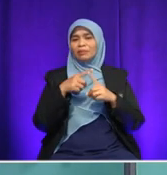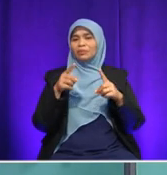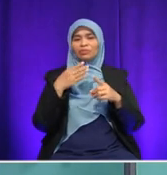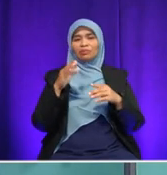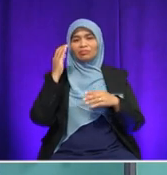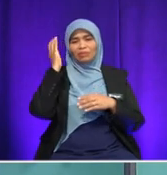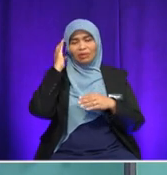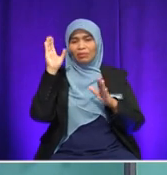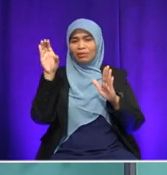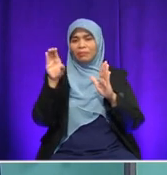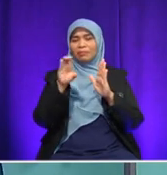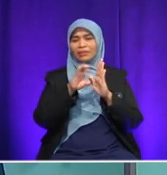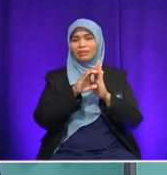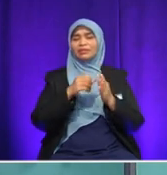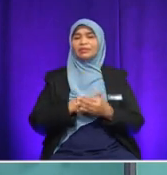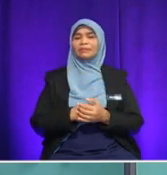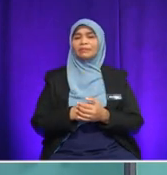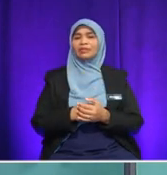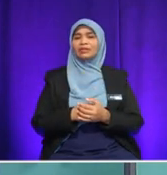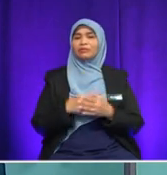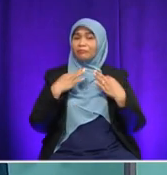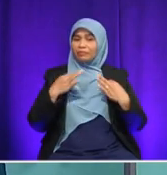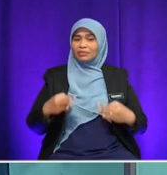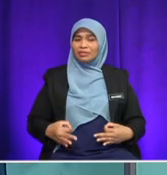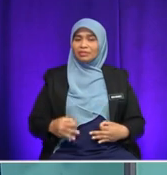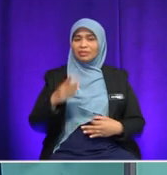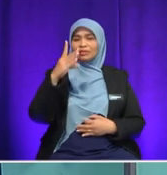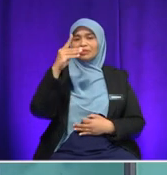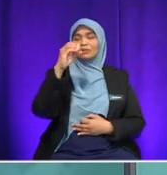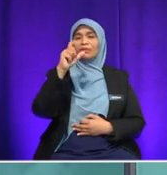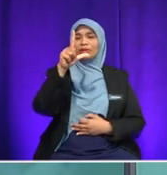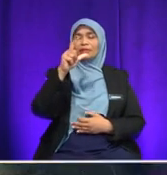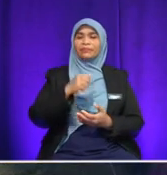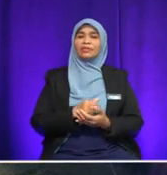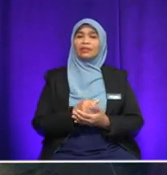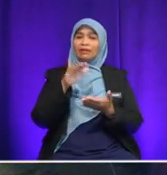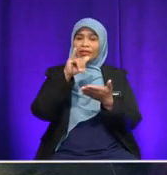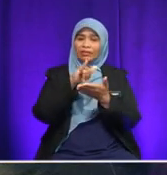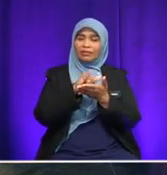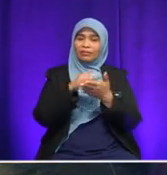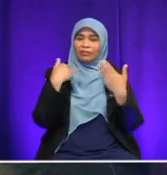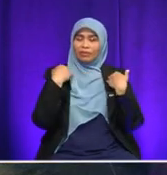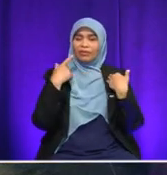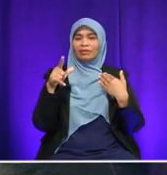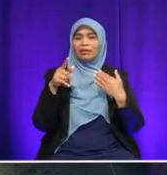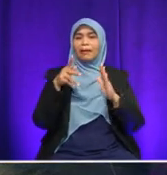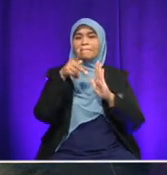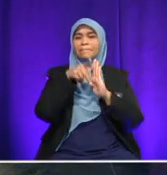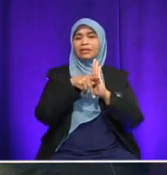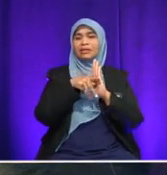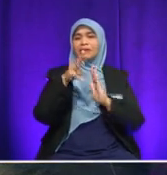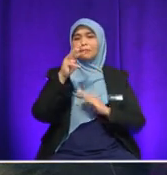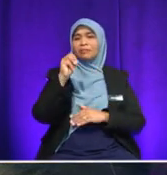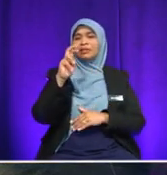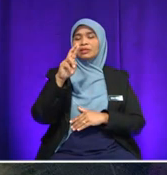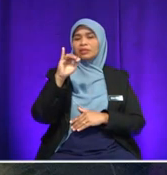secara langsung terhadap physical dol itu. Dan itulah dia pemberian sebenarnya, ya, kan? Ya, betul.